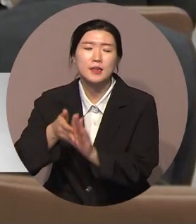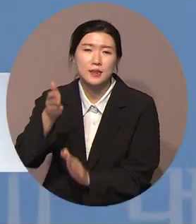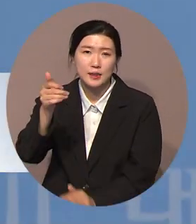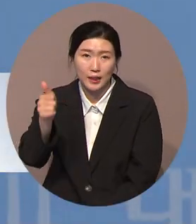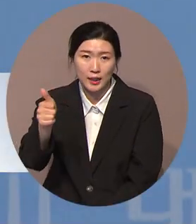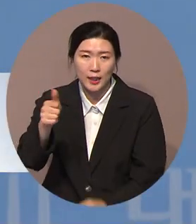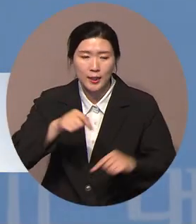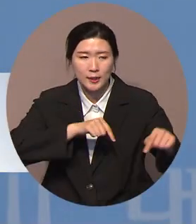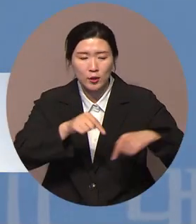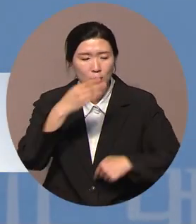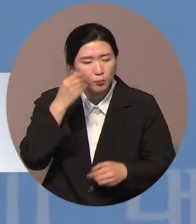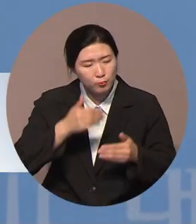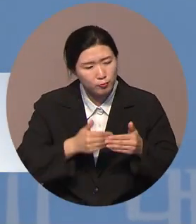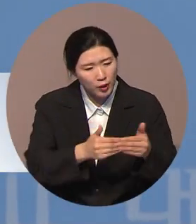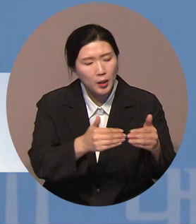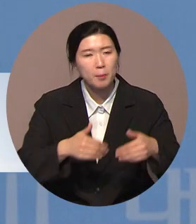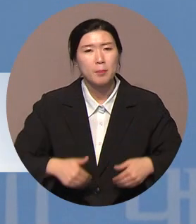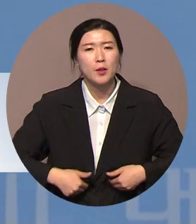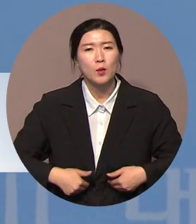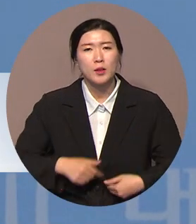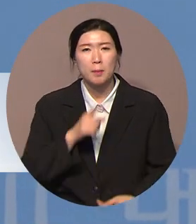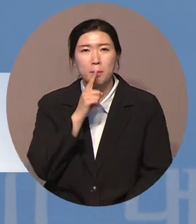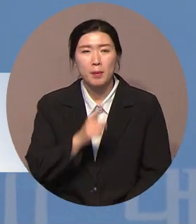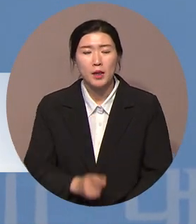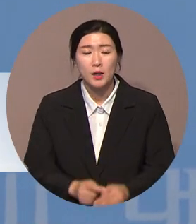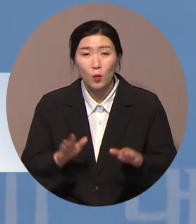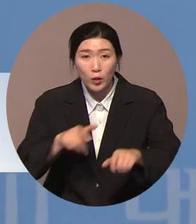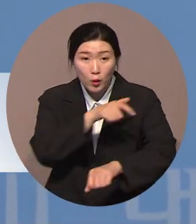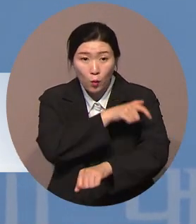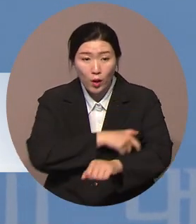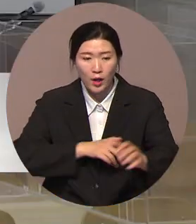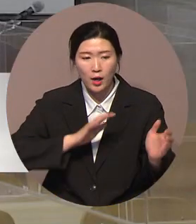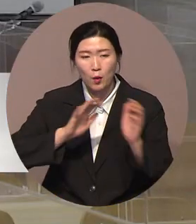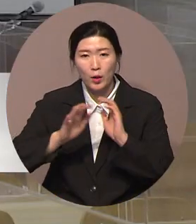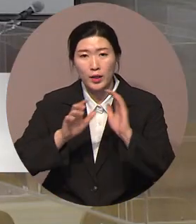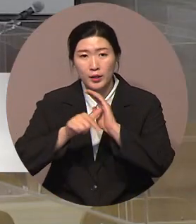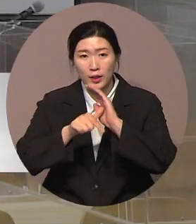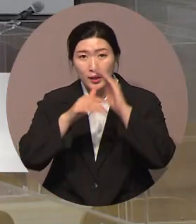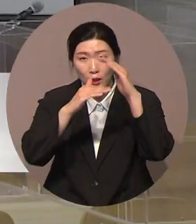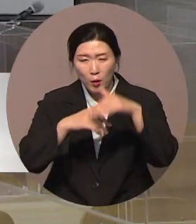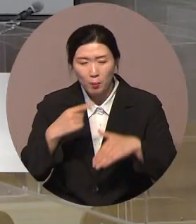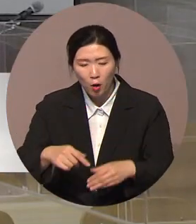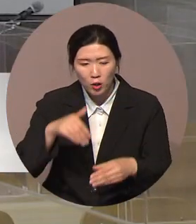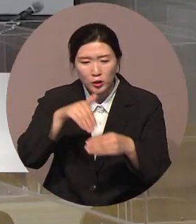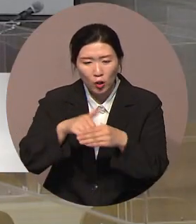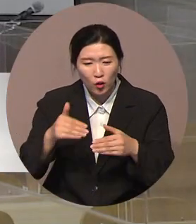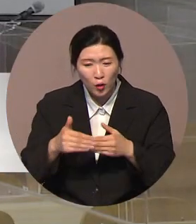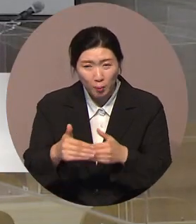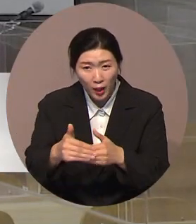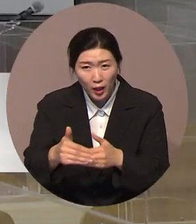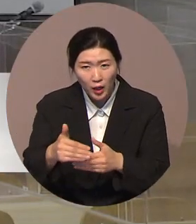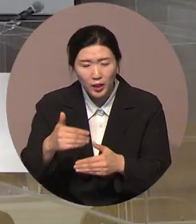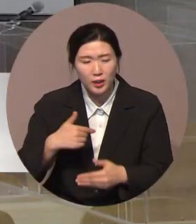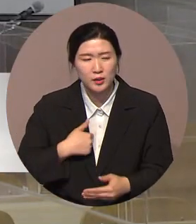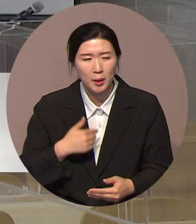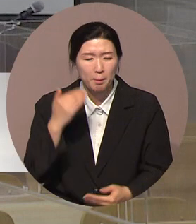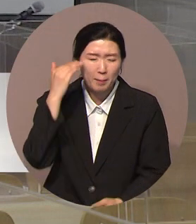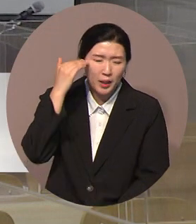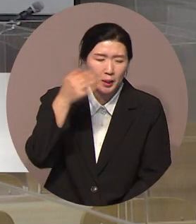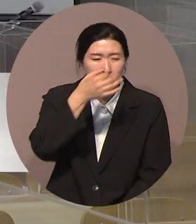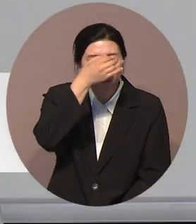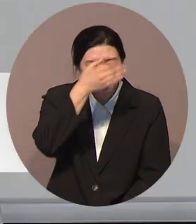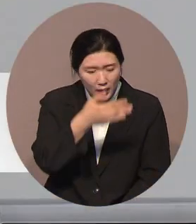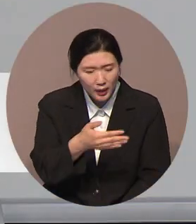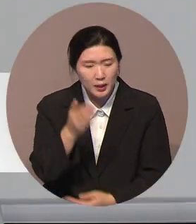시정을 강조했습니다 박 시장은 오늘 열린 확대 간부회의에서 선거 과정에서 있었던 일로 심리를 끼쳐드린